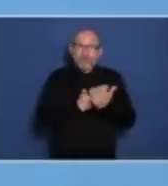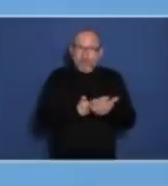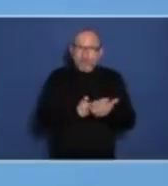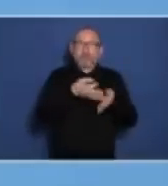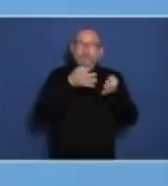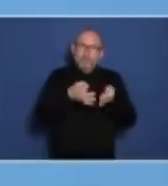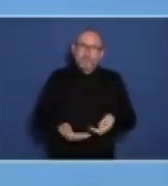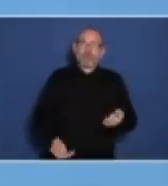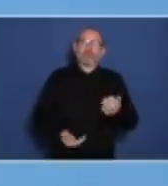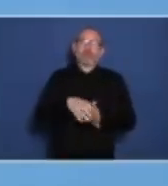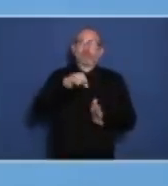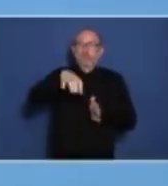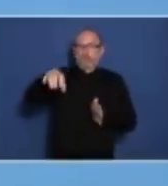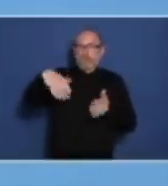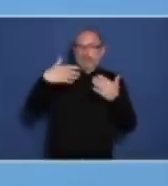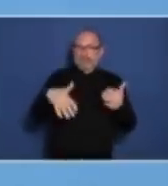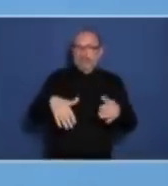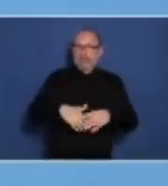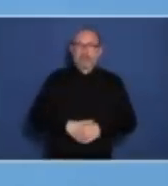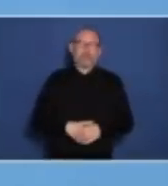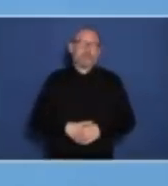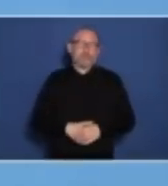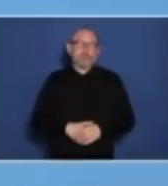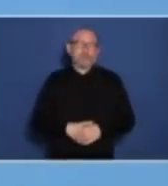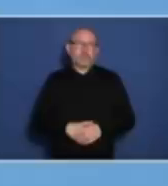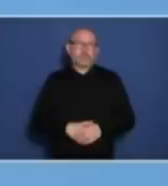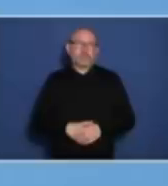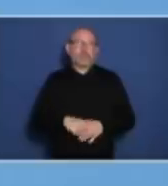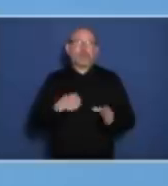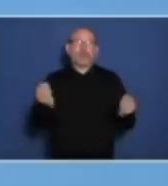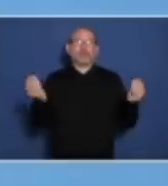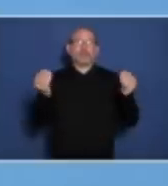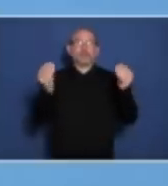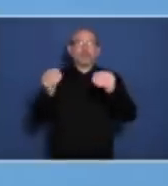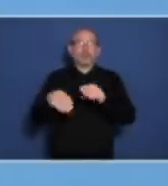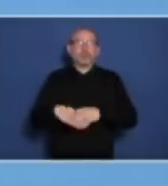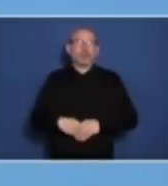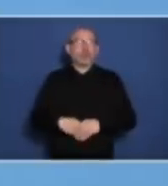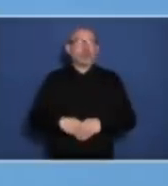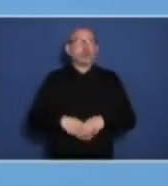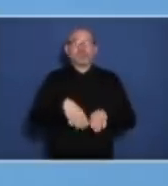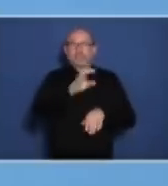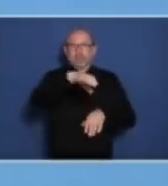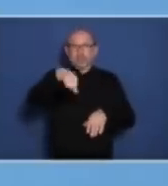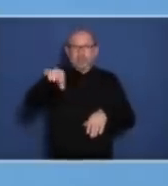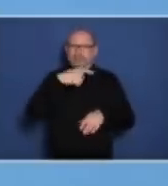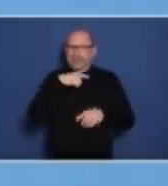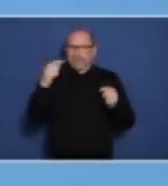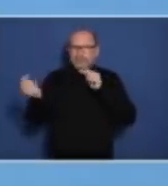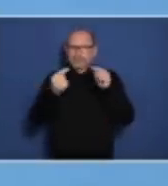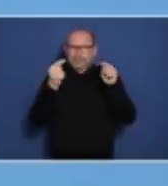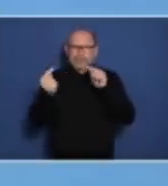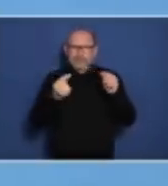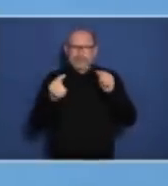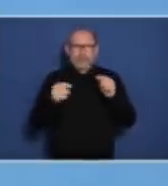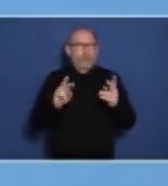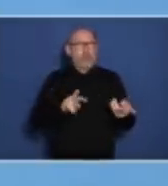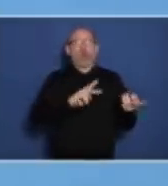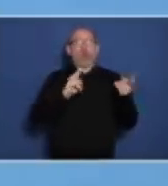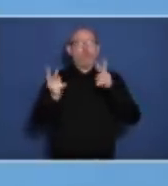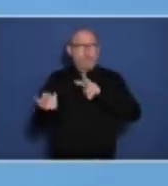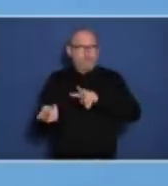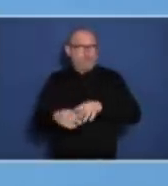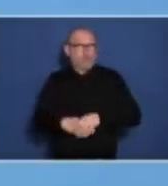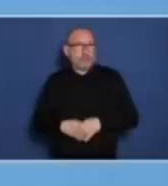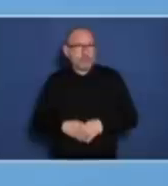Stellen führen. Was ich auch noch hinzufügen muss, wir haben einige von diesen Stellen, die hier in Rede stehen, die auch umgewidmet worden sind. Das